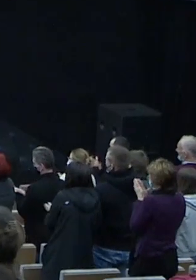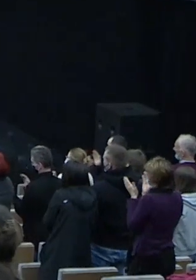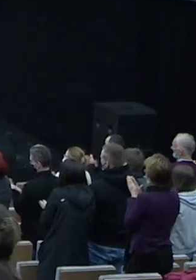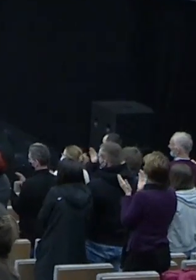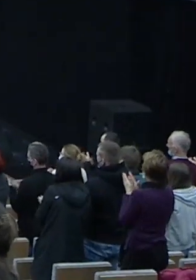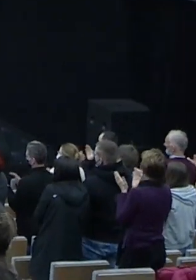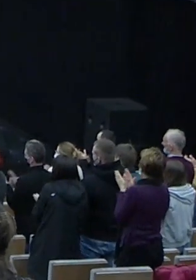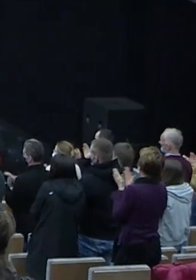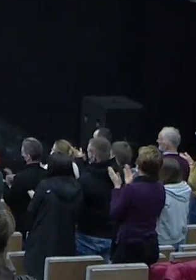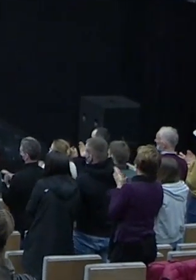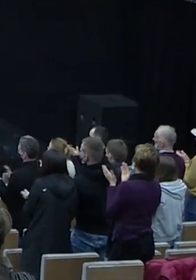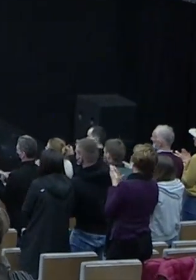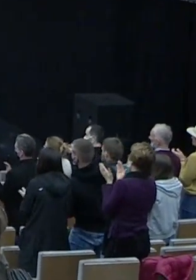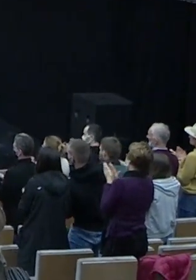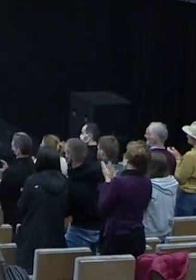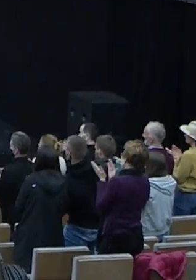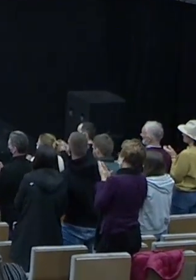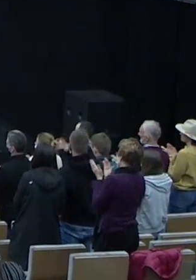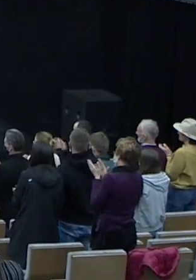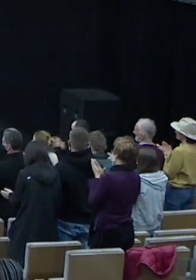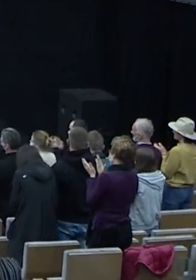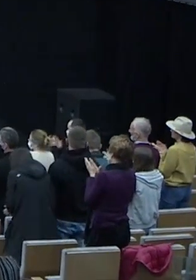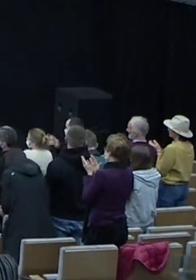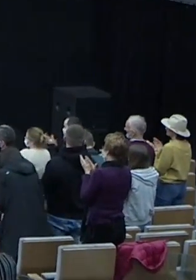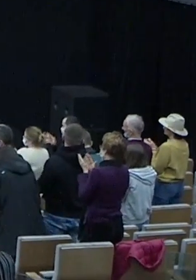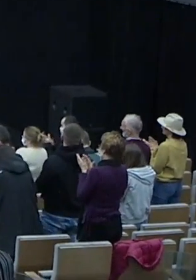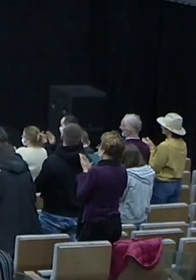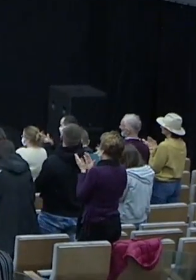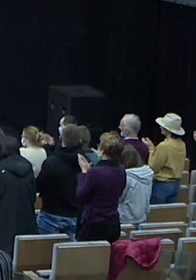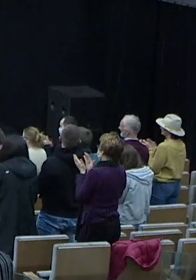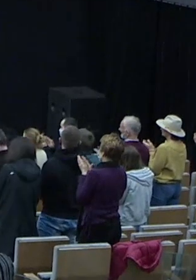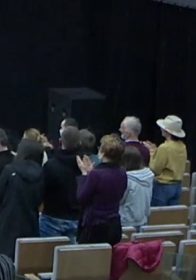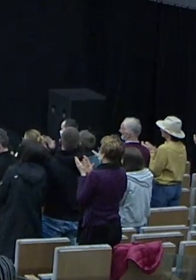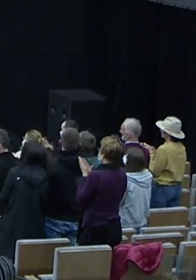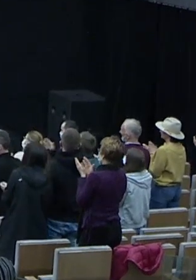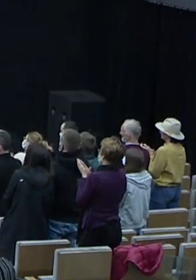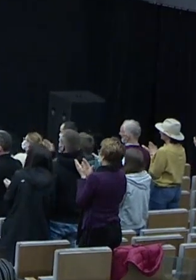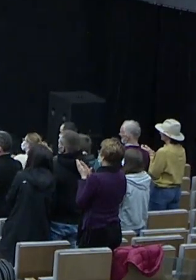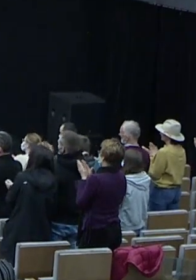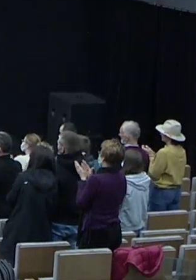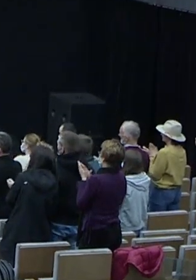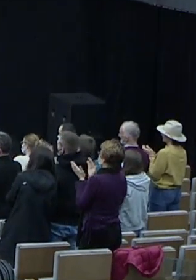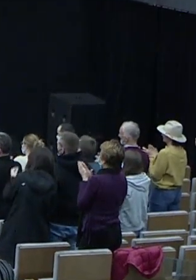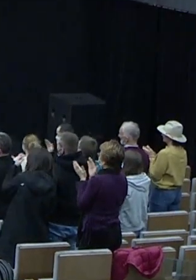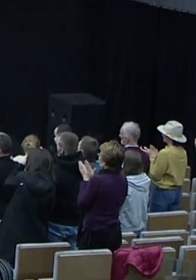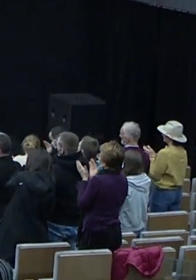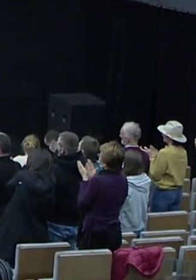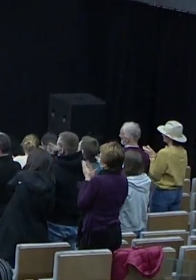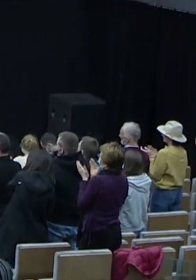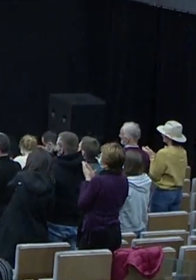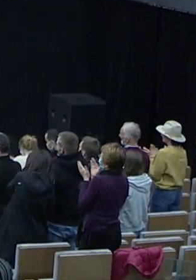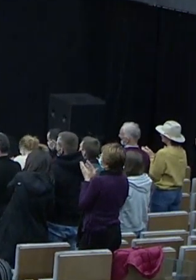niezmiennie, jednakowo, napalony na góry. Wyprzedza nawet dobrze odżywionych kiełkami